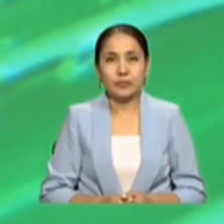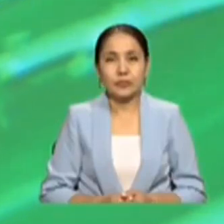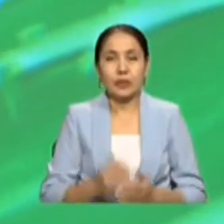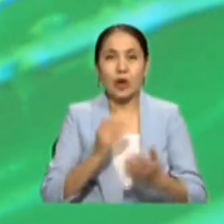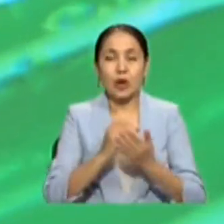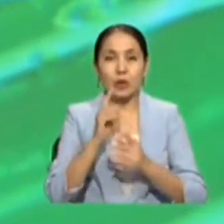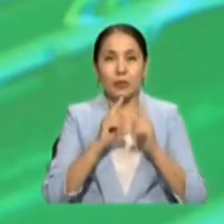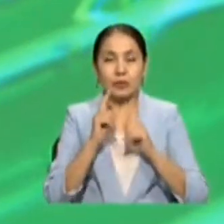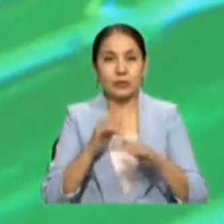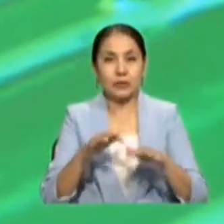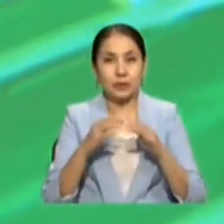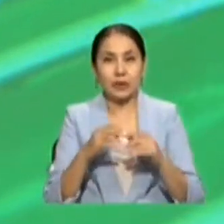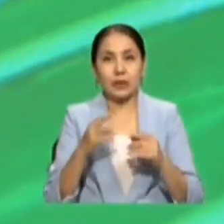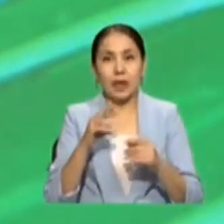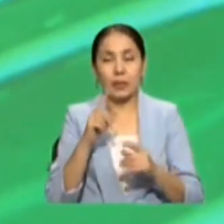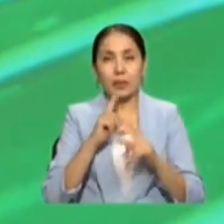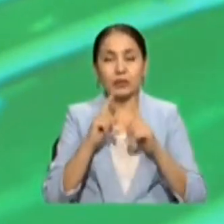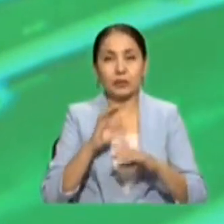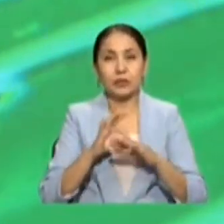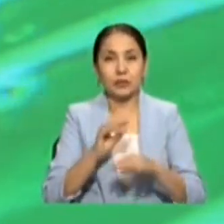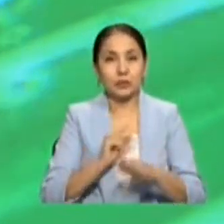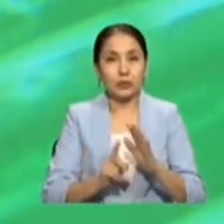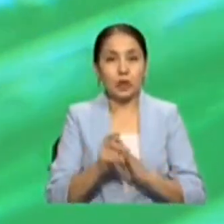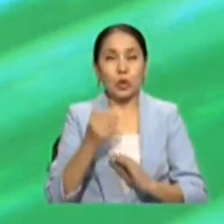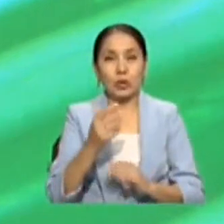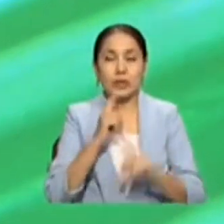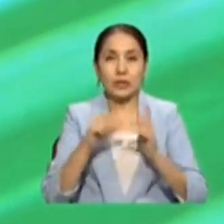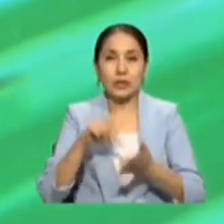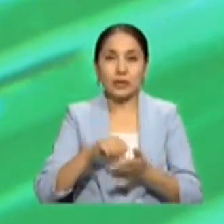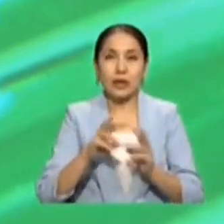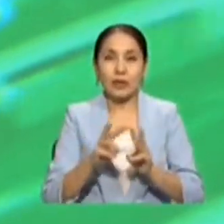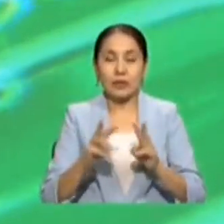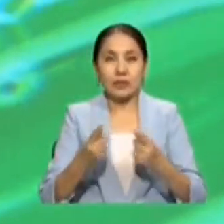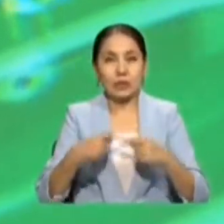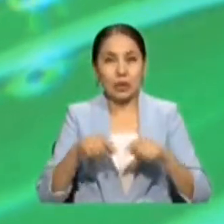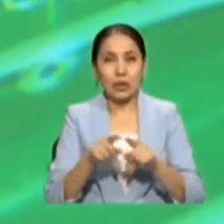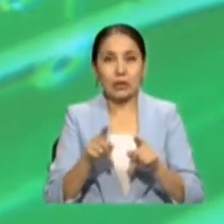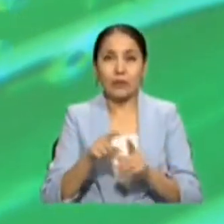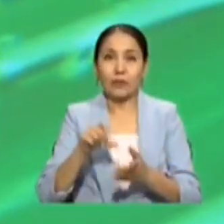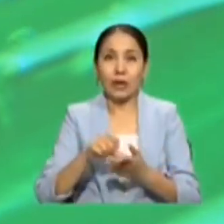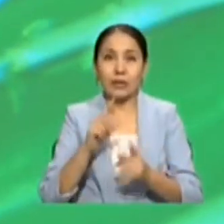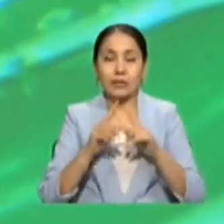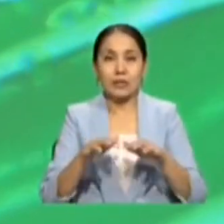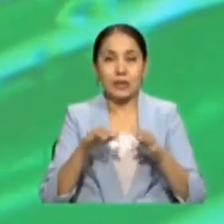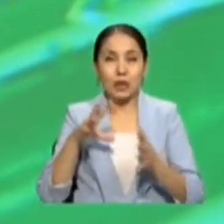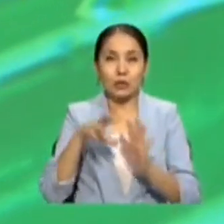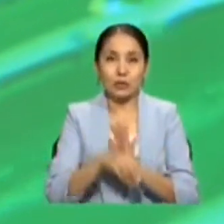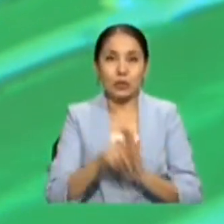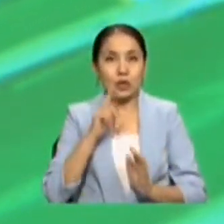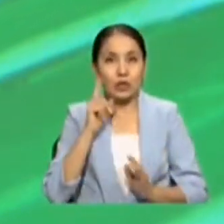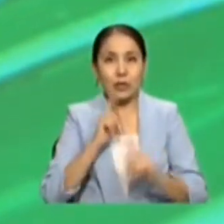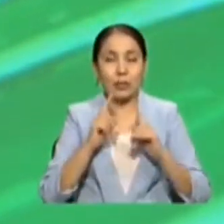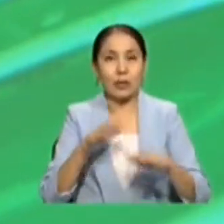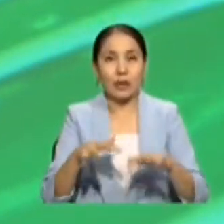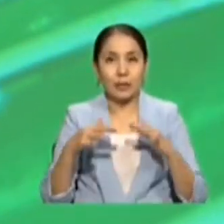Oliy Majlis Senatining navbatdagi yalpi majlisi ish boshladi. Unda Senat a'zolari, vazirlik va idoralarning vakillari, Senat huzuridagi yoshlar